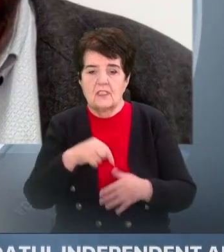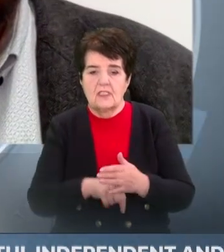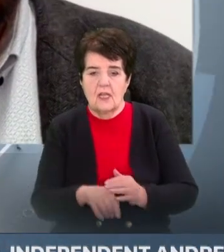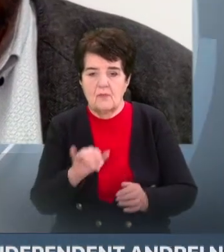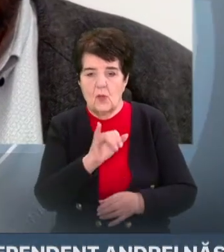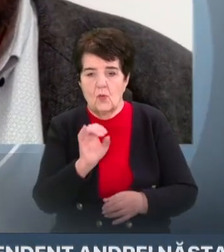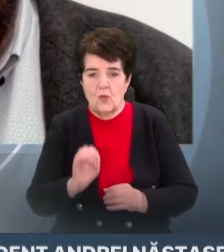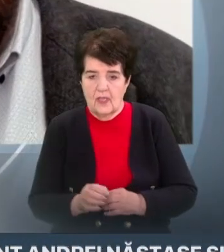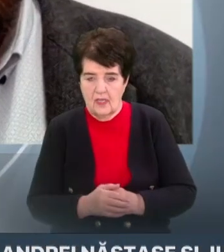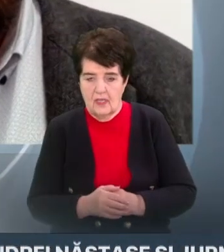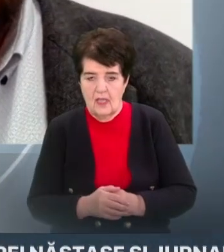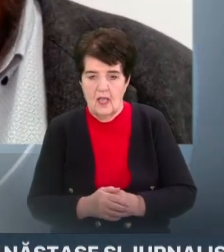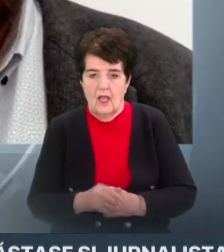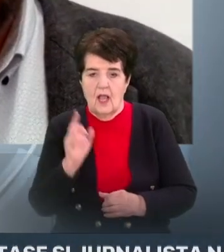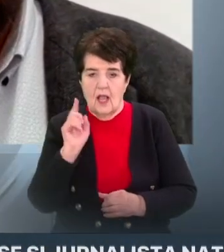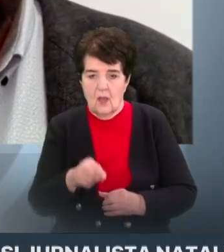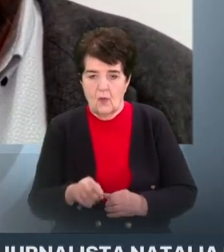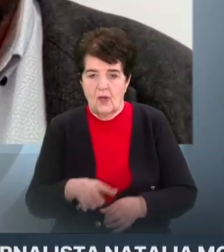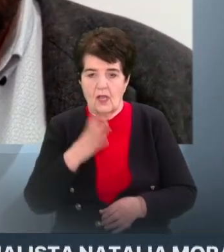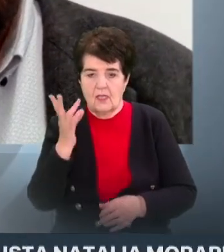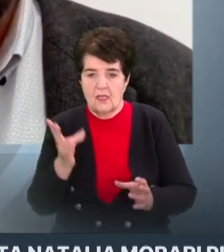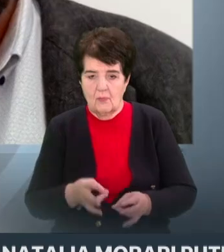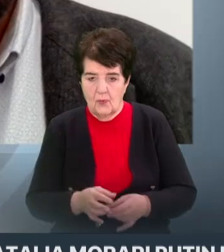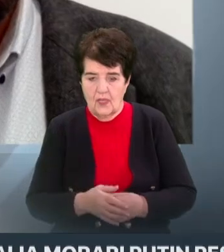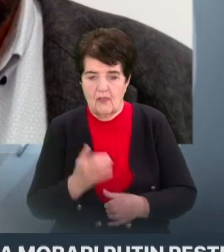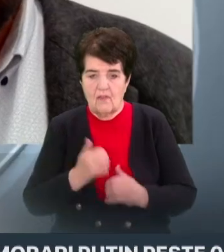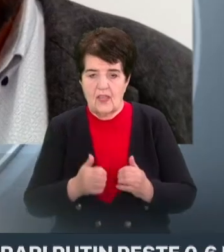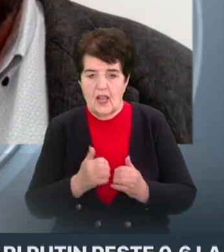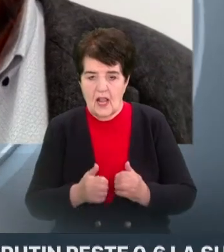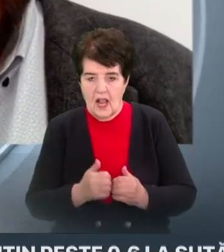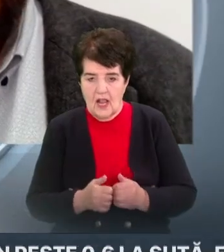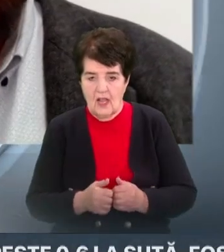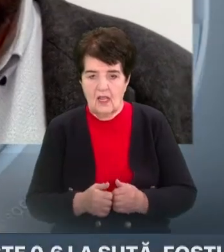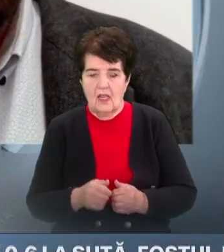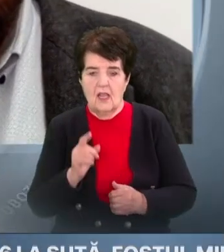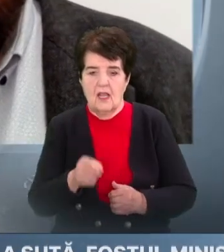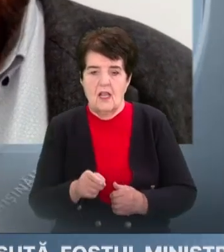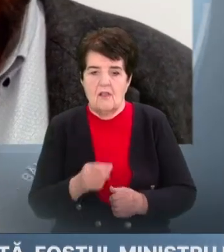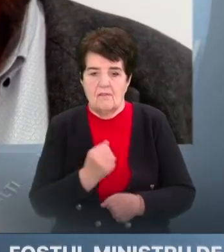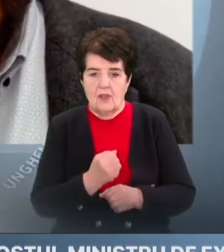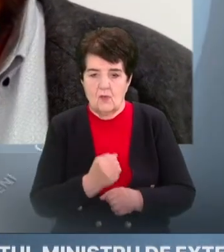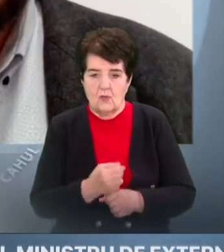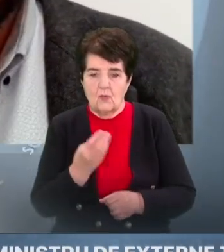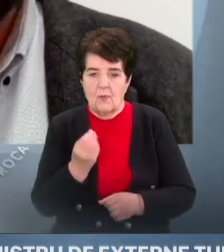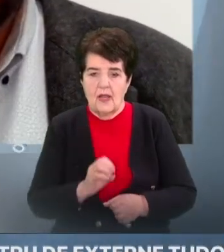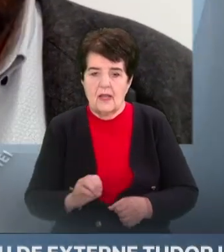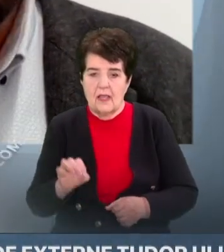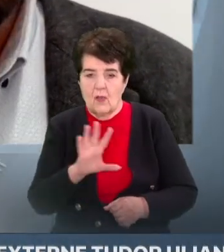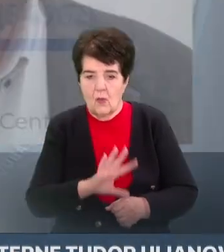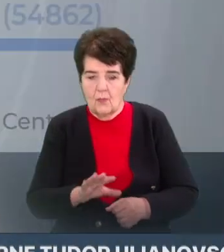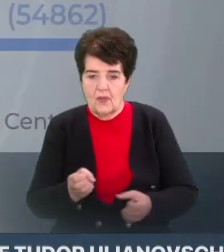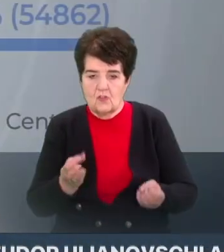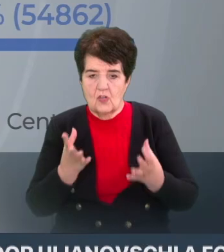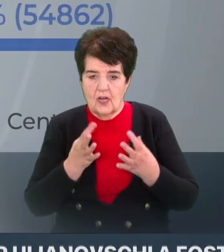exemplu Găgăuzei sau Taracliei. Acolo ar trebui fiecare porțiune de drum făcută cu banii europeni să se spună